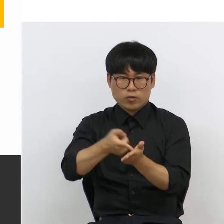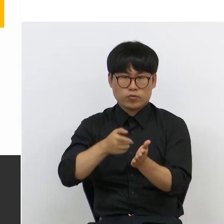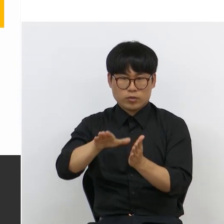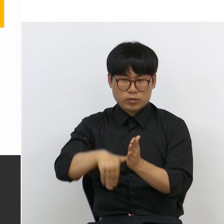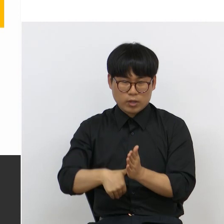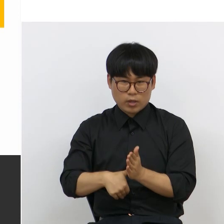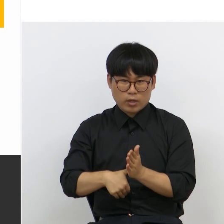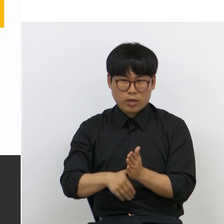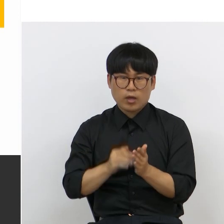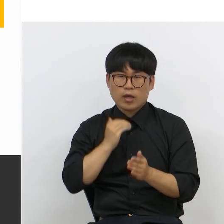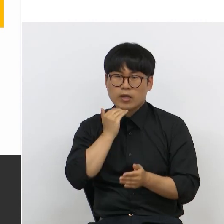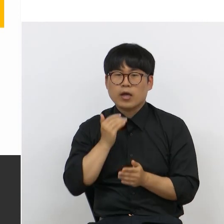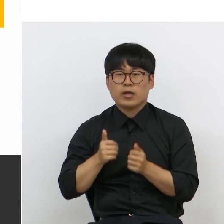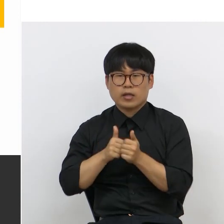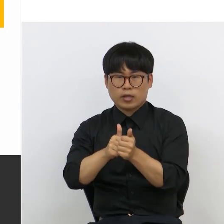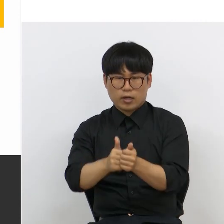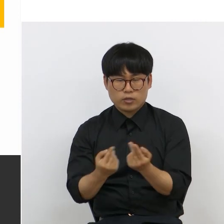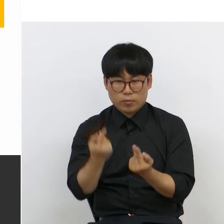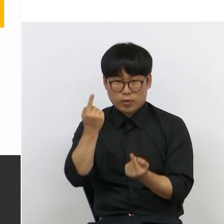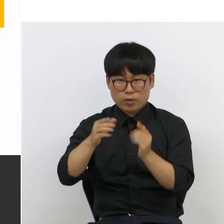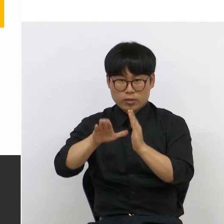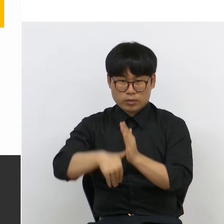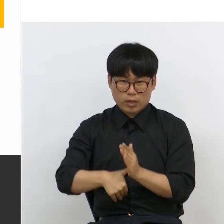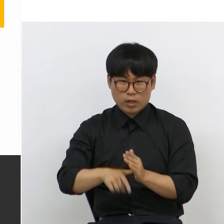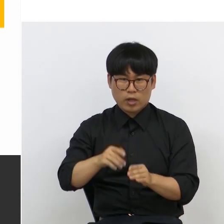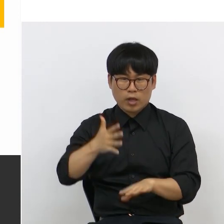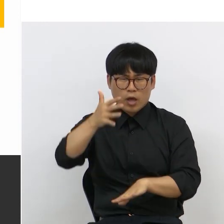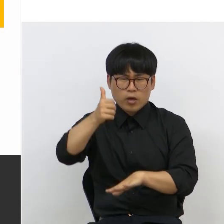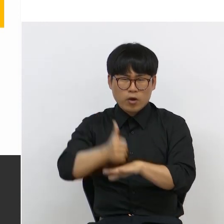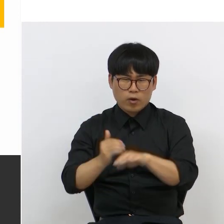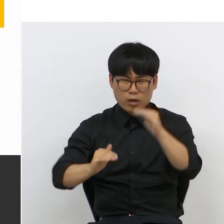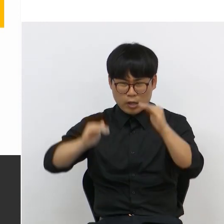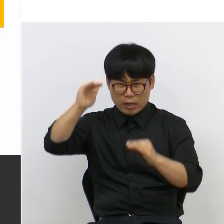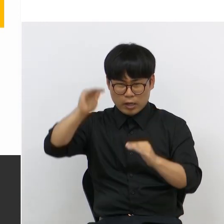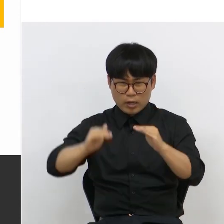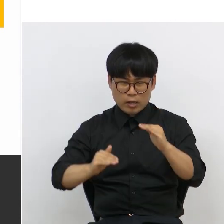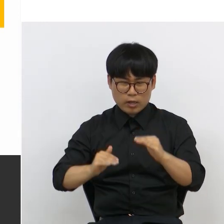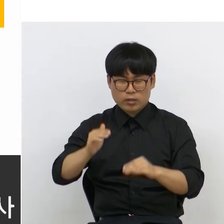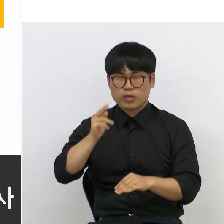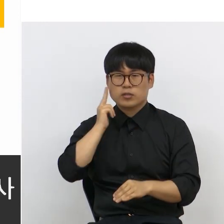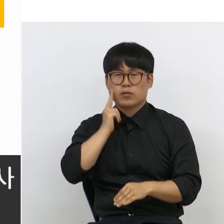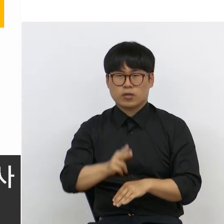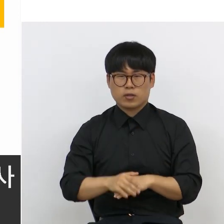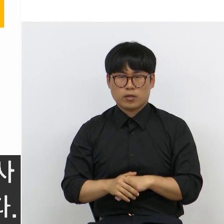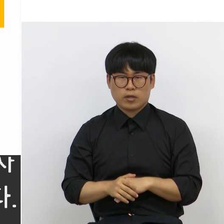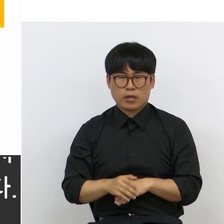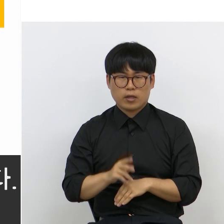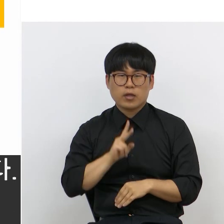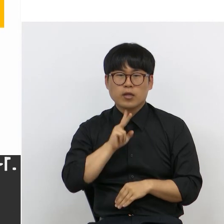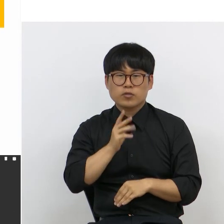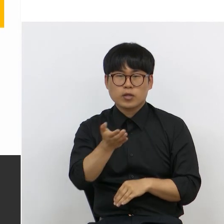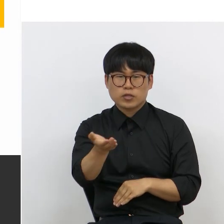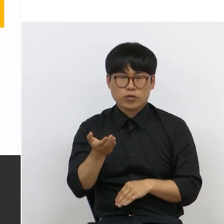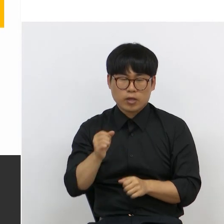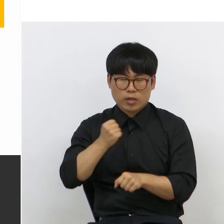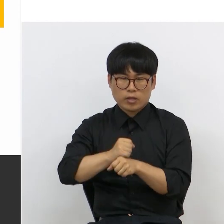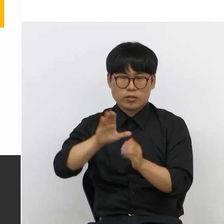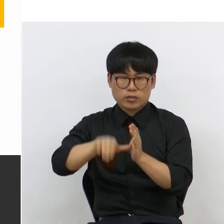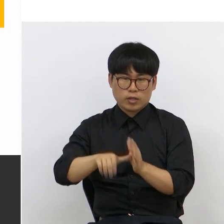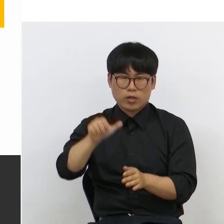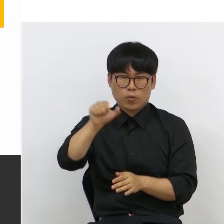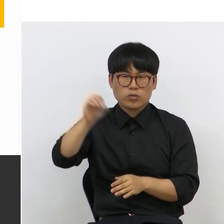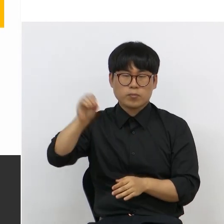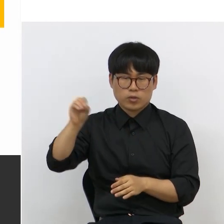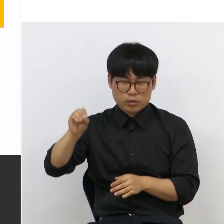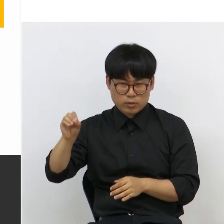때, 4살 이후 했을 때 이렇게 비교해보면 결과가 이렇게 차이가 납니다. 쭉쭉 떨어집니다. 다시 말해서 2세 전에 했을 때는 50%, 다시 말해서 평균을